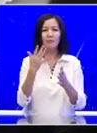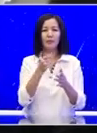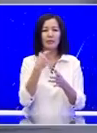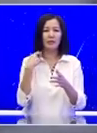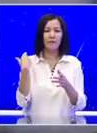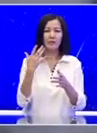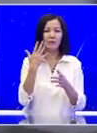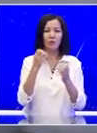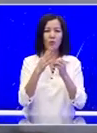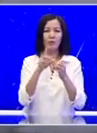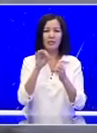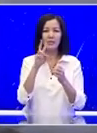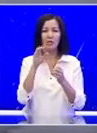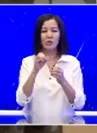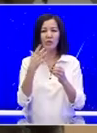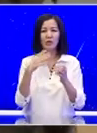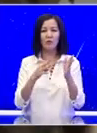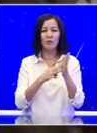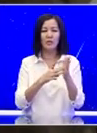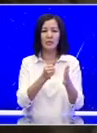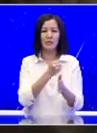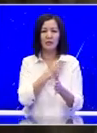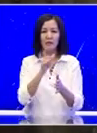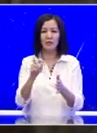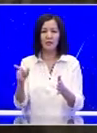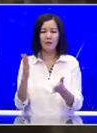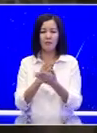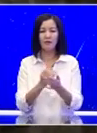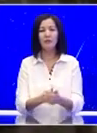5 офицер, 15 сержант, 28 қатардағы жауынгер бар.